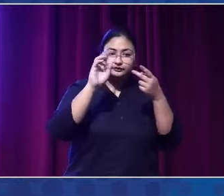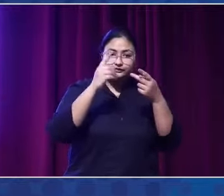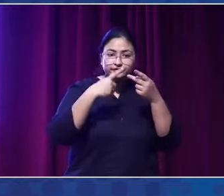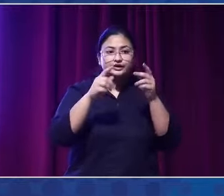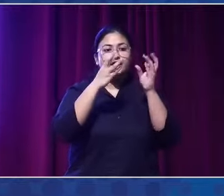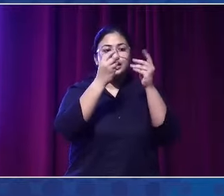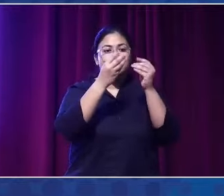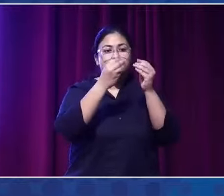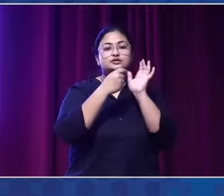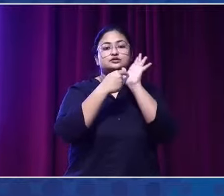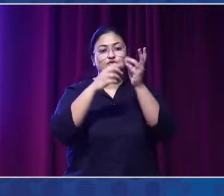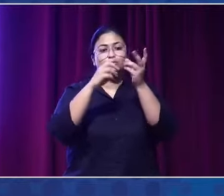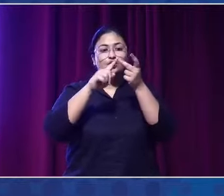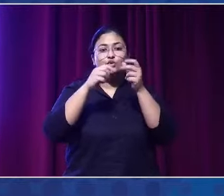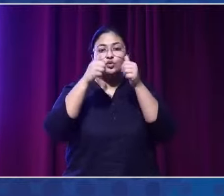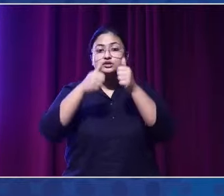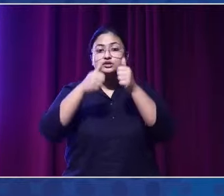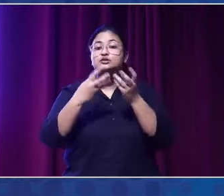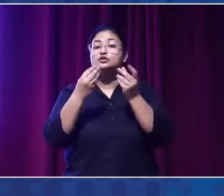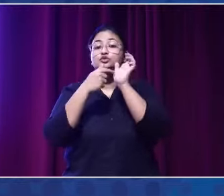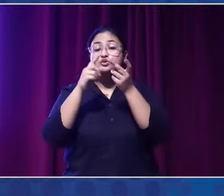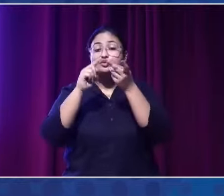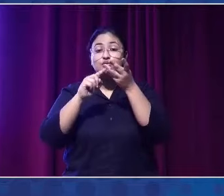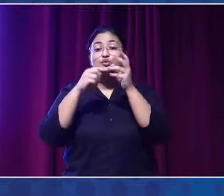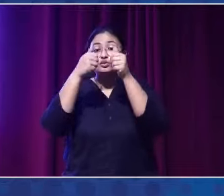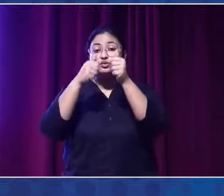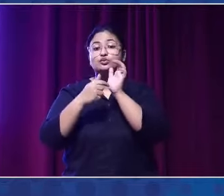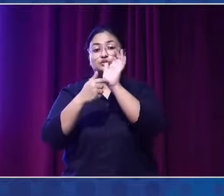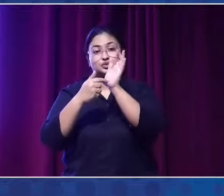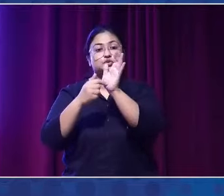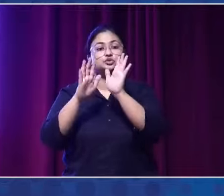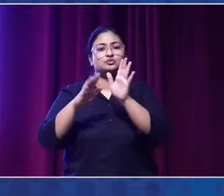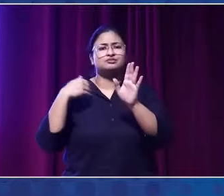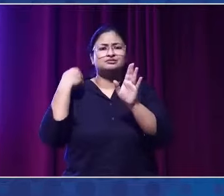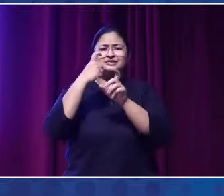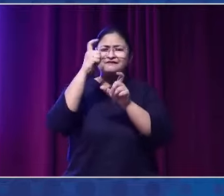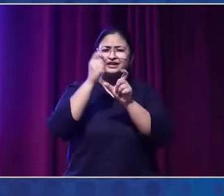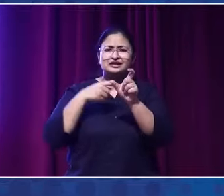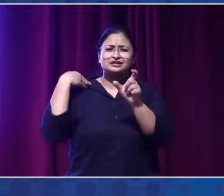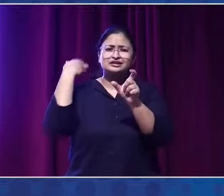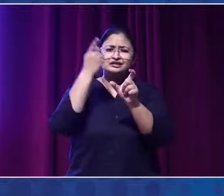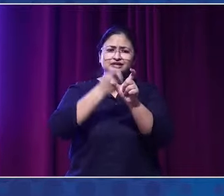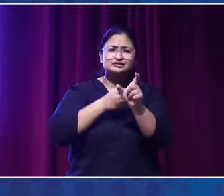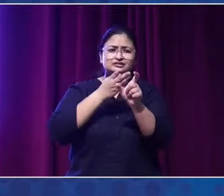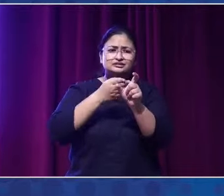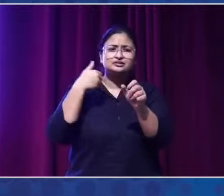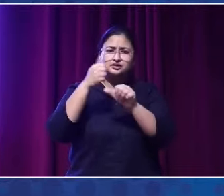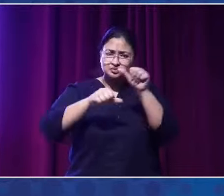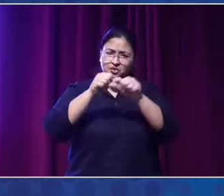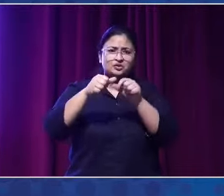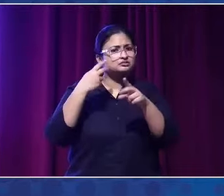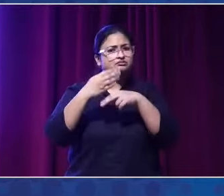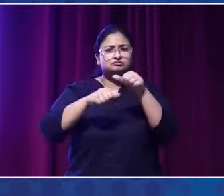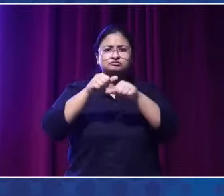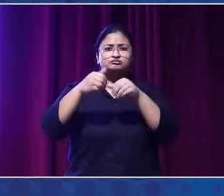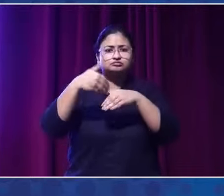हर एआरओ को हॉल में। 70 साल से एक प्रोसेस चला आ रहा है, रोबस्ट प्रोसेस,